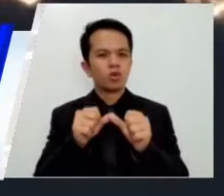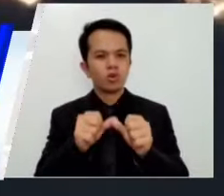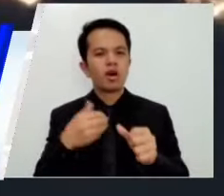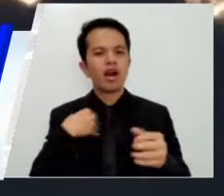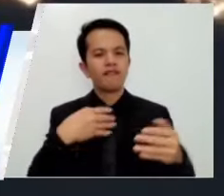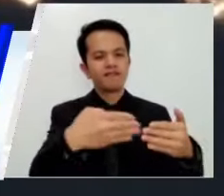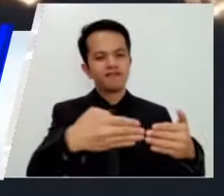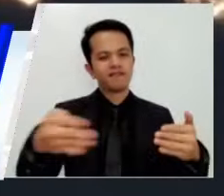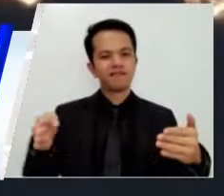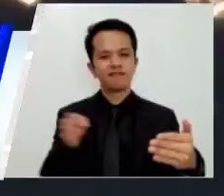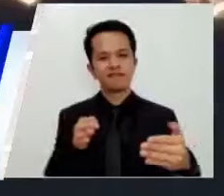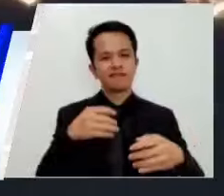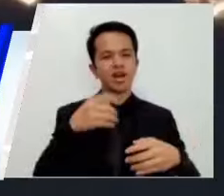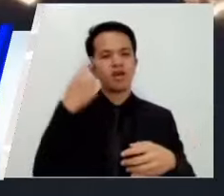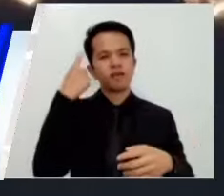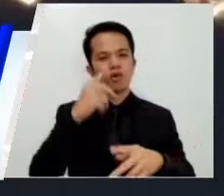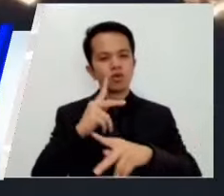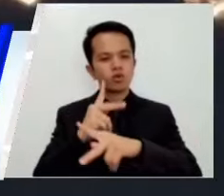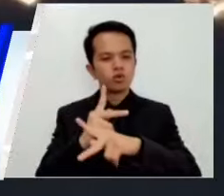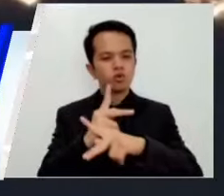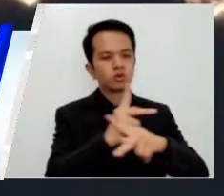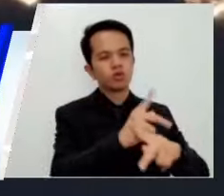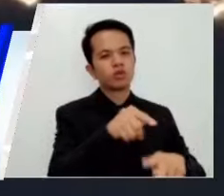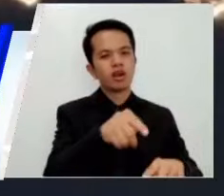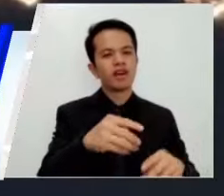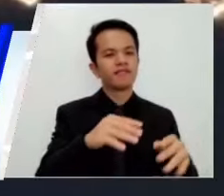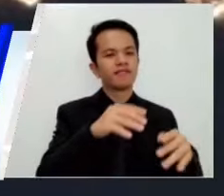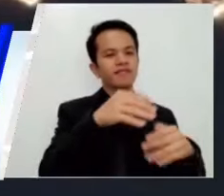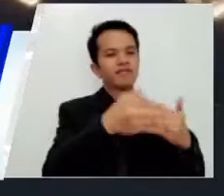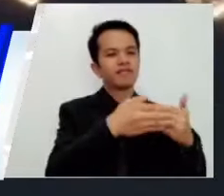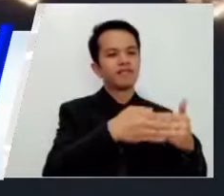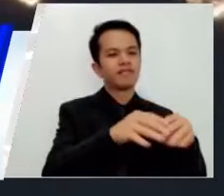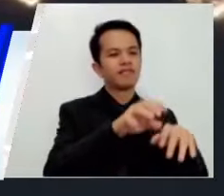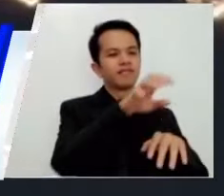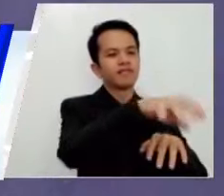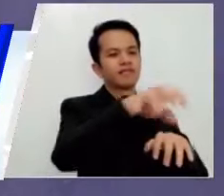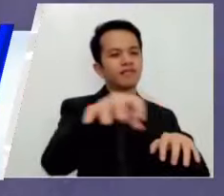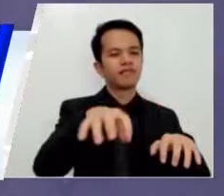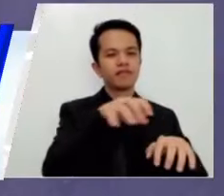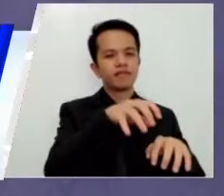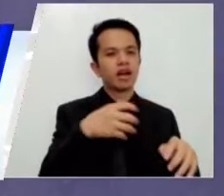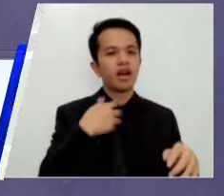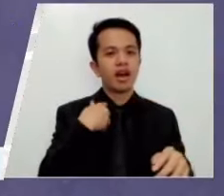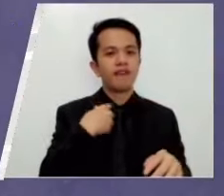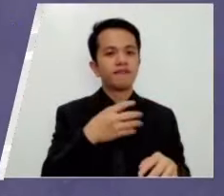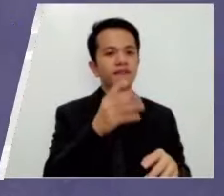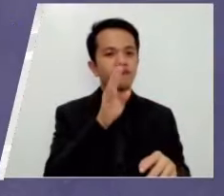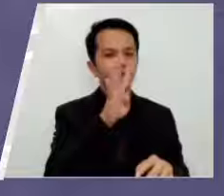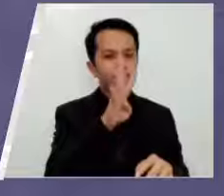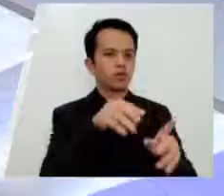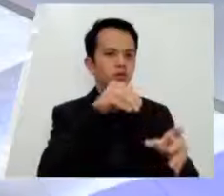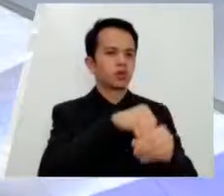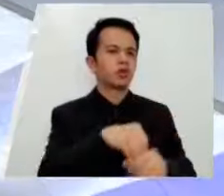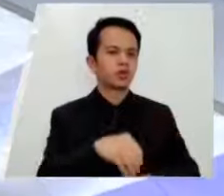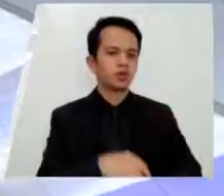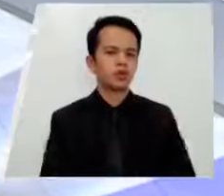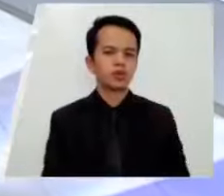Kailangan kasing protektahan ng kalapit na geothermal plant at fishing town na may 4,000 residente.